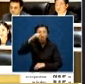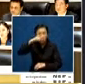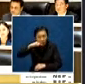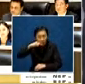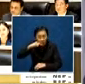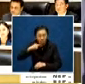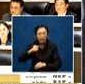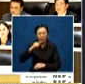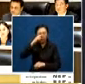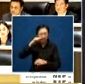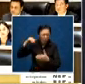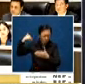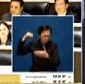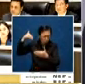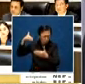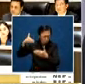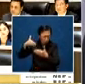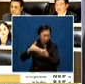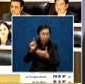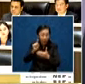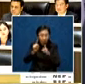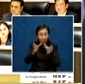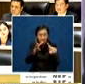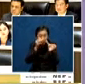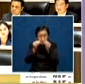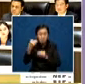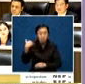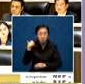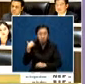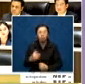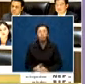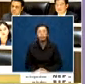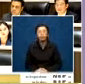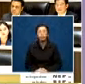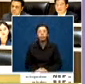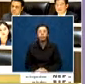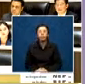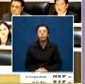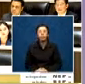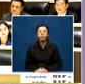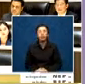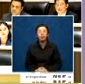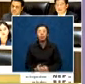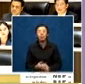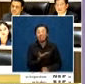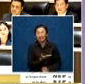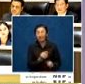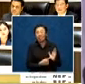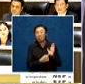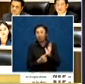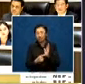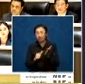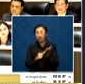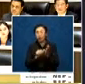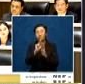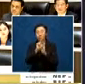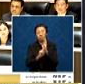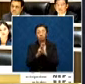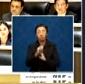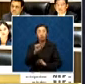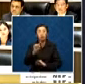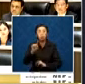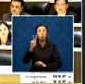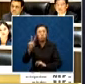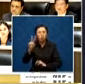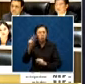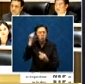าซื้อฟังเหตุผลน่ะ ครับ ก็รอโหวตกันครั้งที่2หรืออะไรเงี้ยมันก็ต้องดูอ่ะมันมีหลายขยักที่จะต้องอธิบาย ครับ ผม